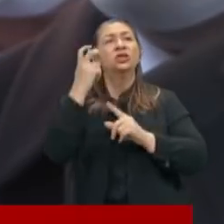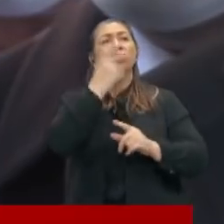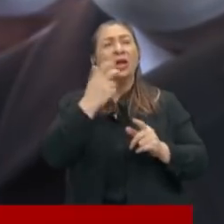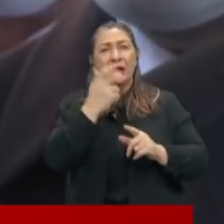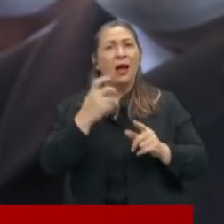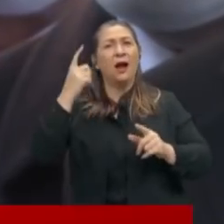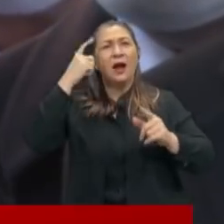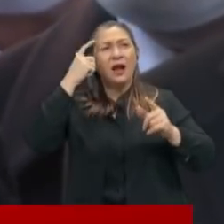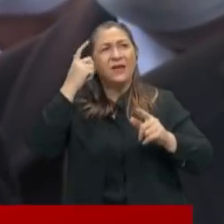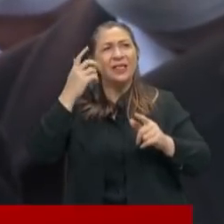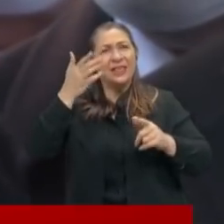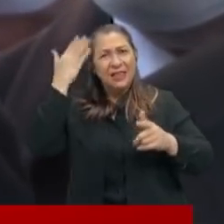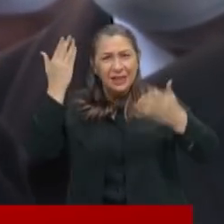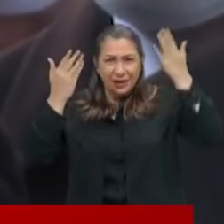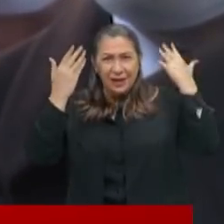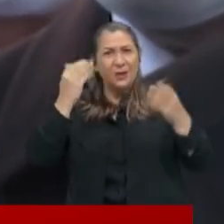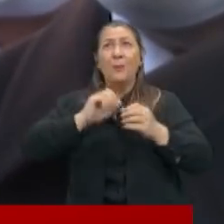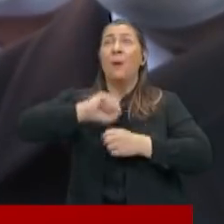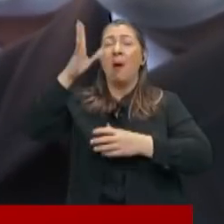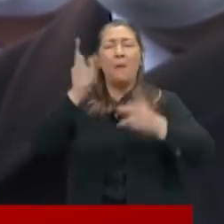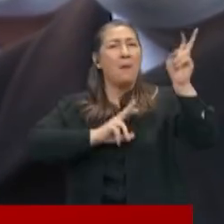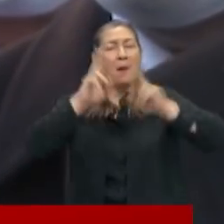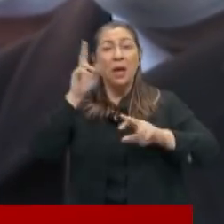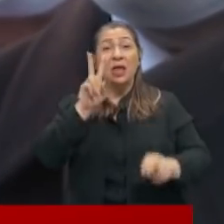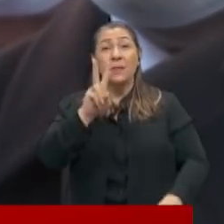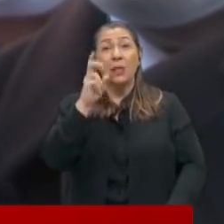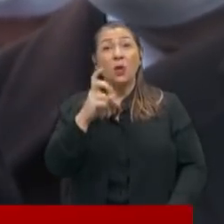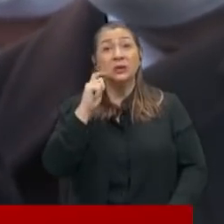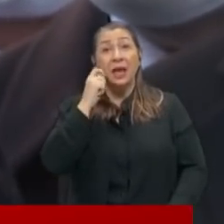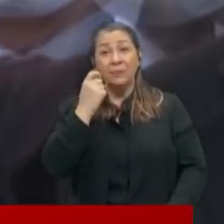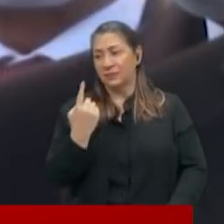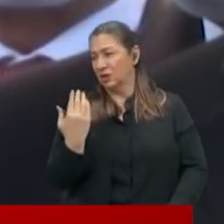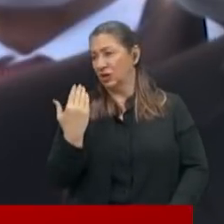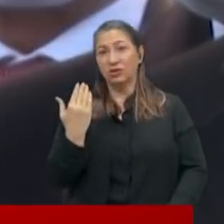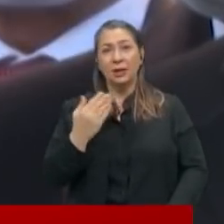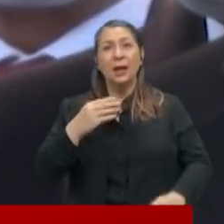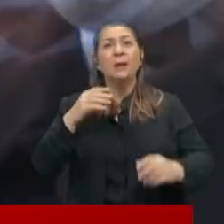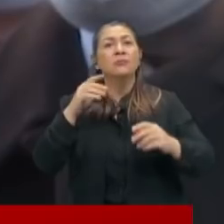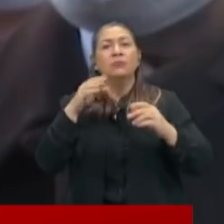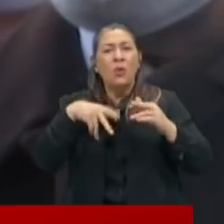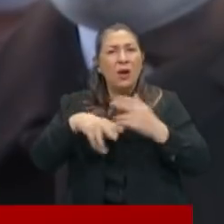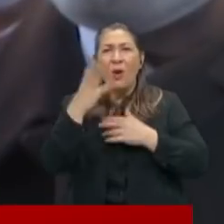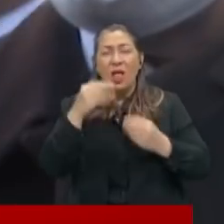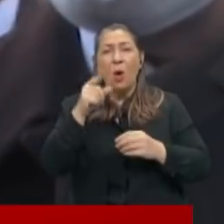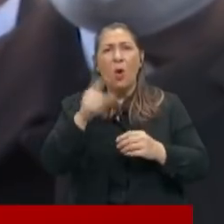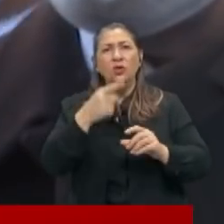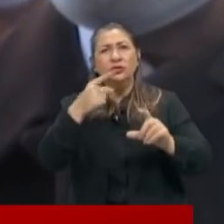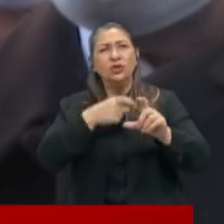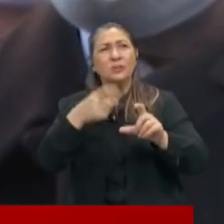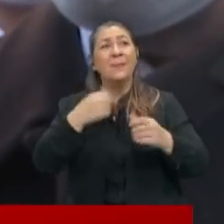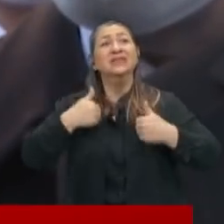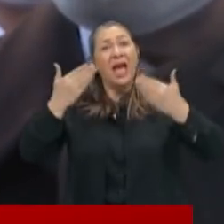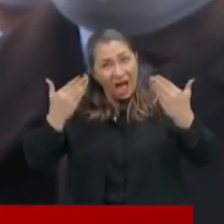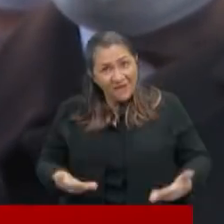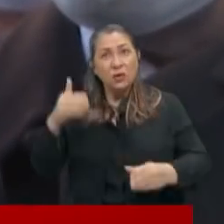şarkılar, kafalardaki temizlenen konfetiler, tam 29 Ekim'de geçen peşmergeler, o fezlekelere biz evet